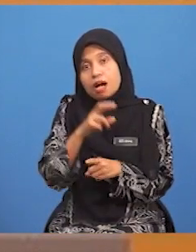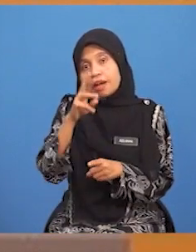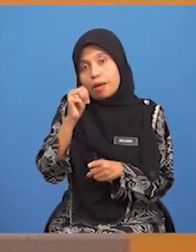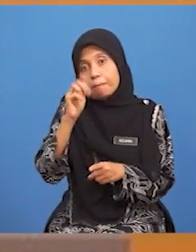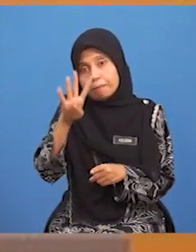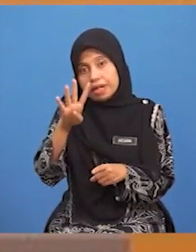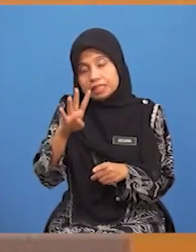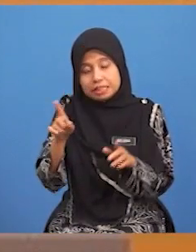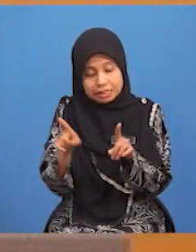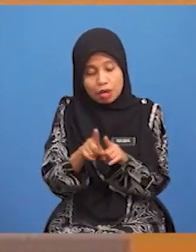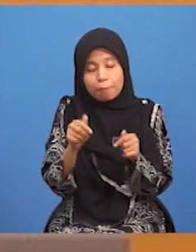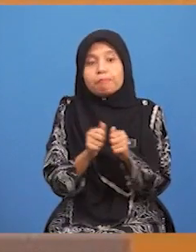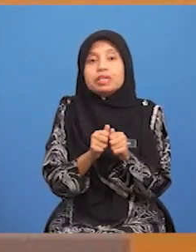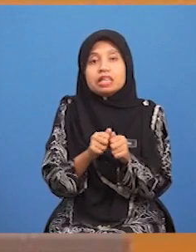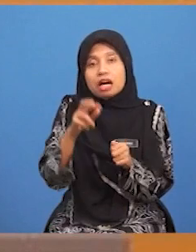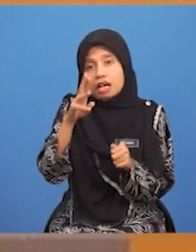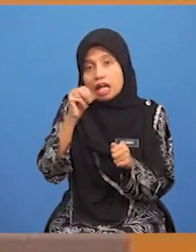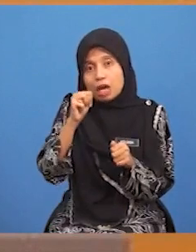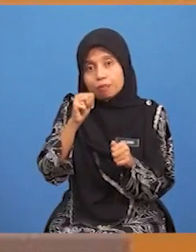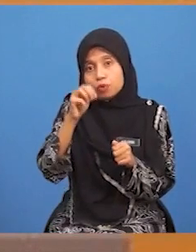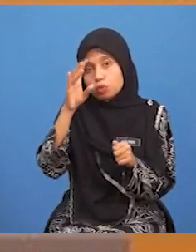seunit RM4 sama dengan